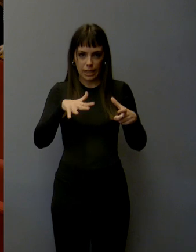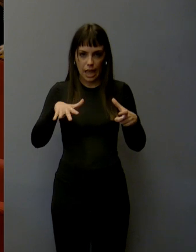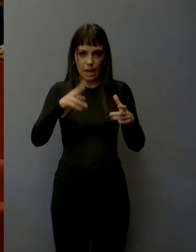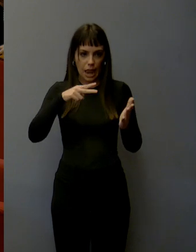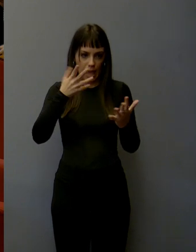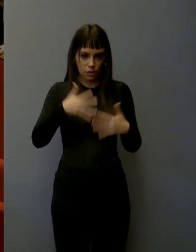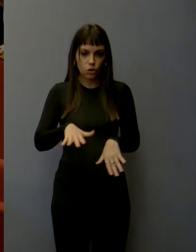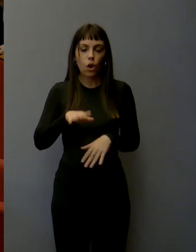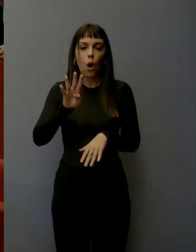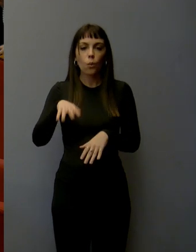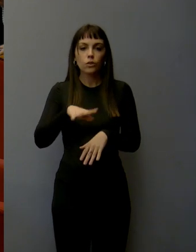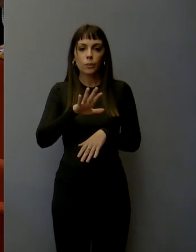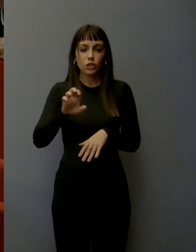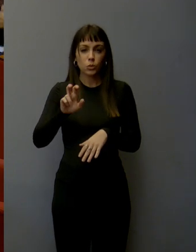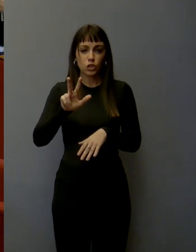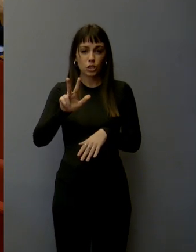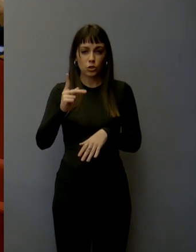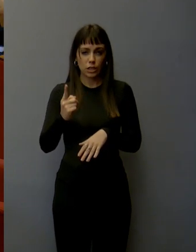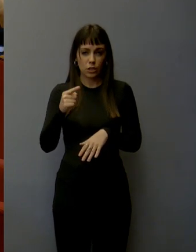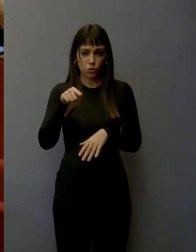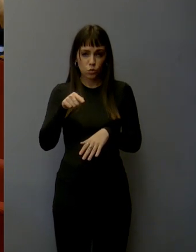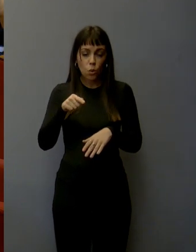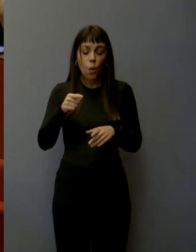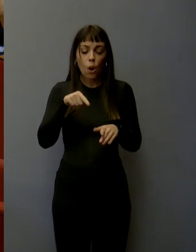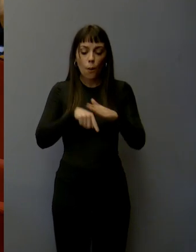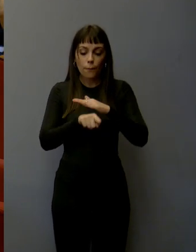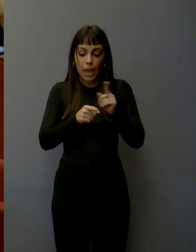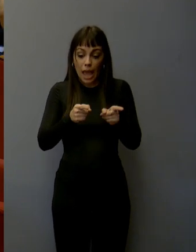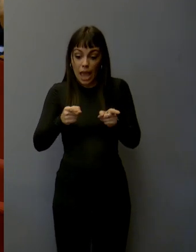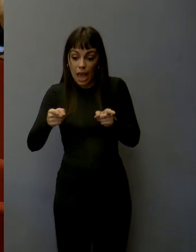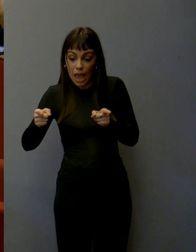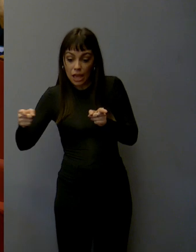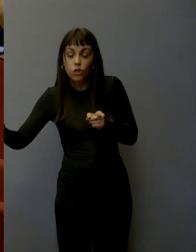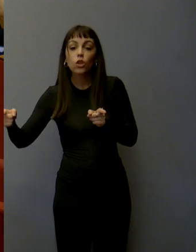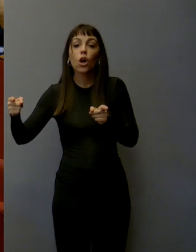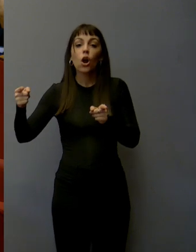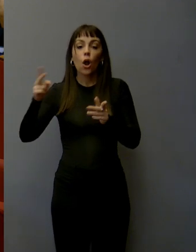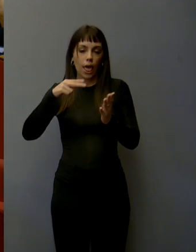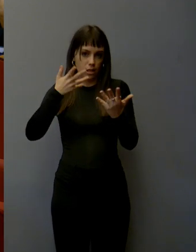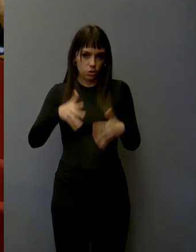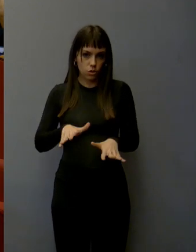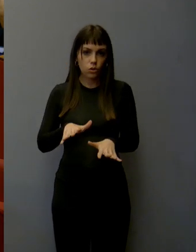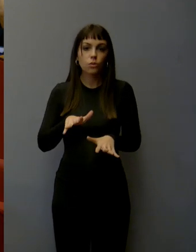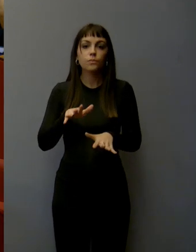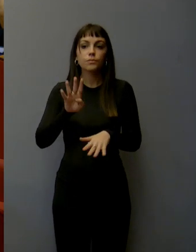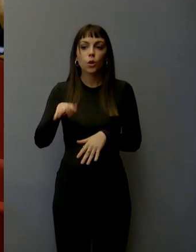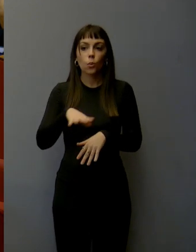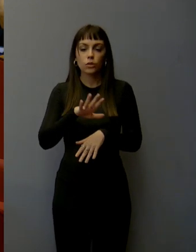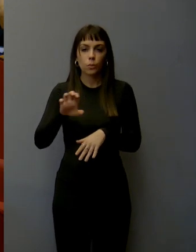4.50031 prolungamento metro consigliere faltieri proponente lo do per letto